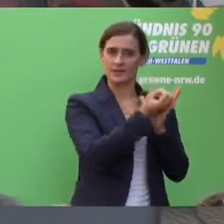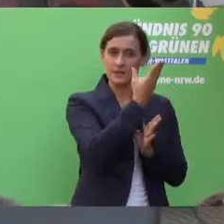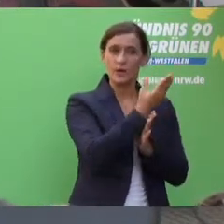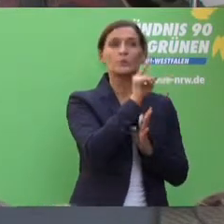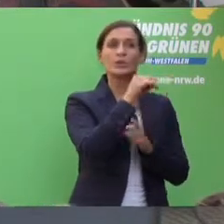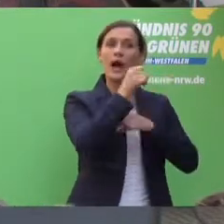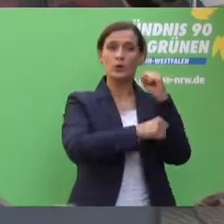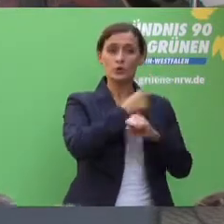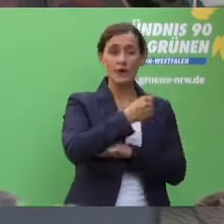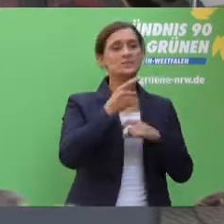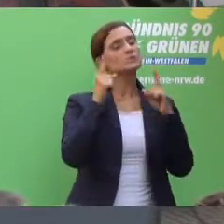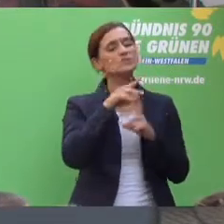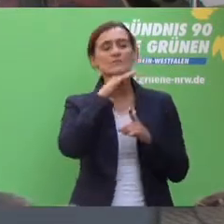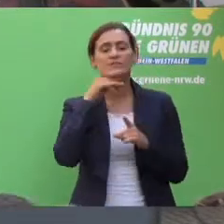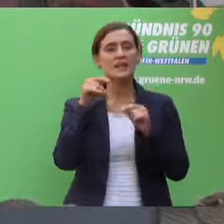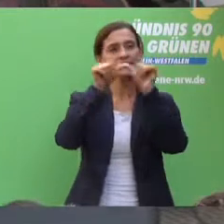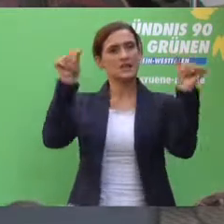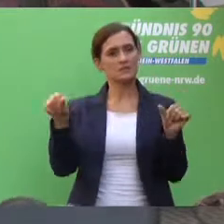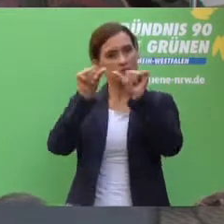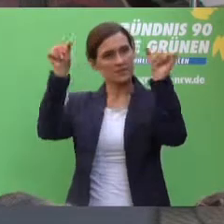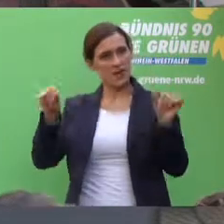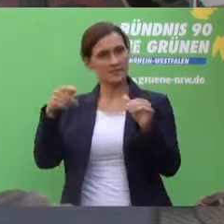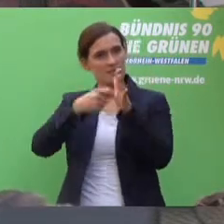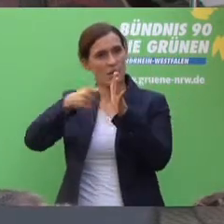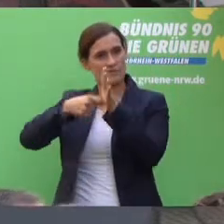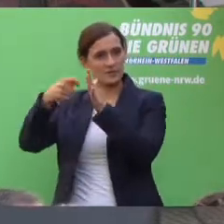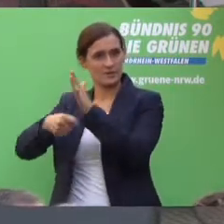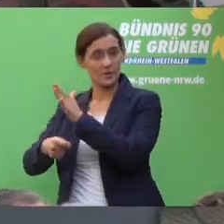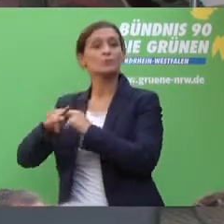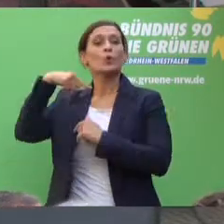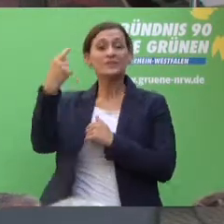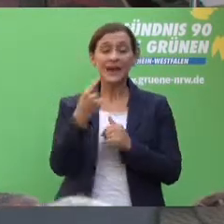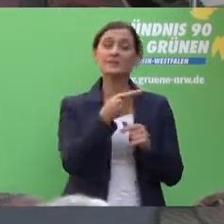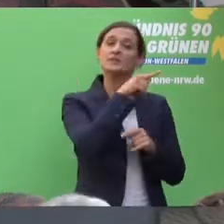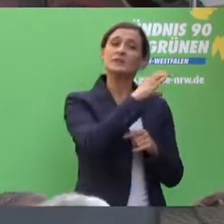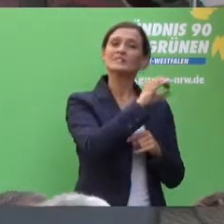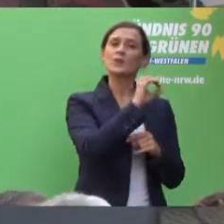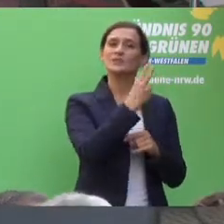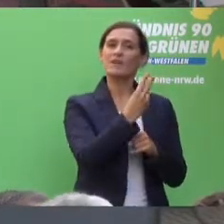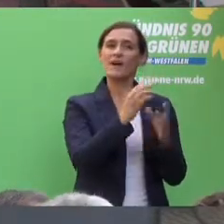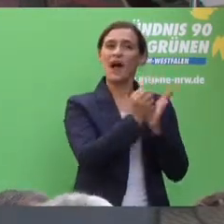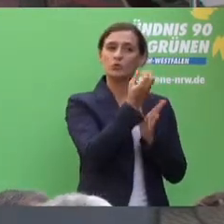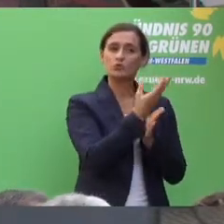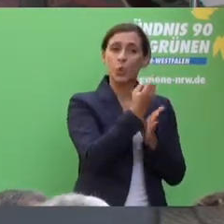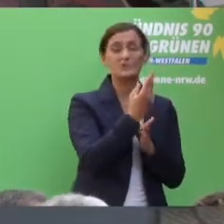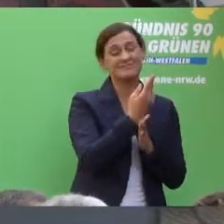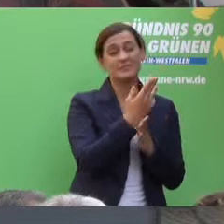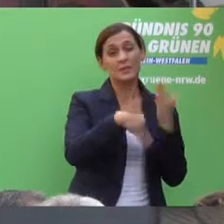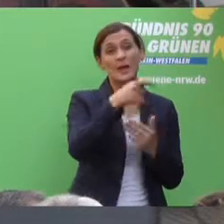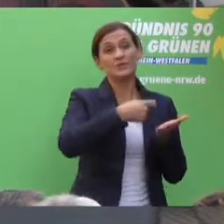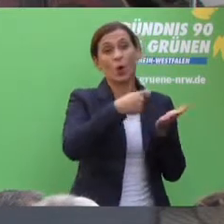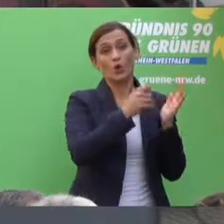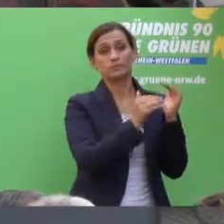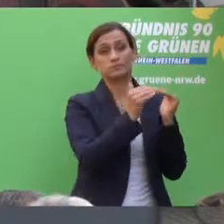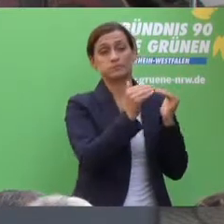viele Zertifikate kaufen. Dadurch wird der CO2-Ausstoß teuer. Also gibt es